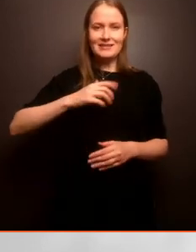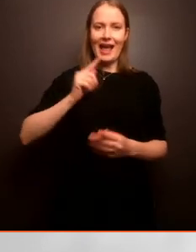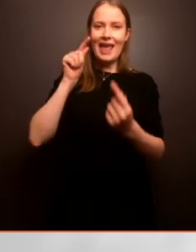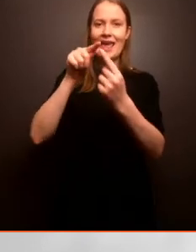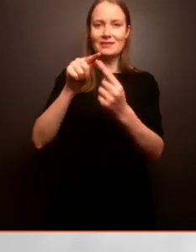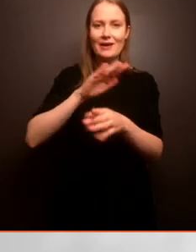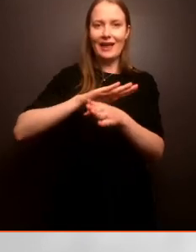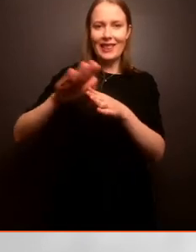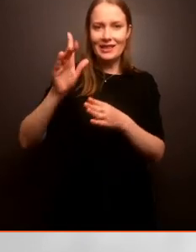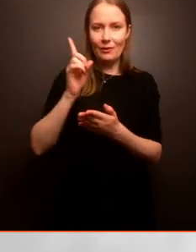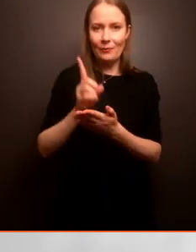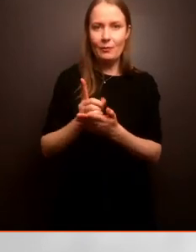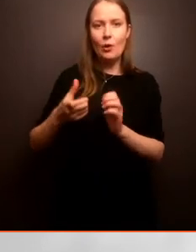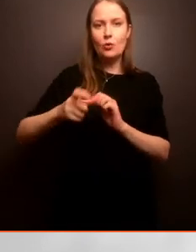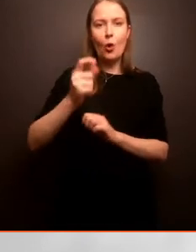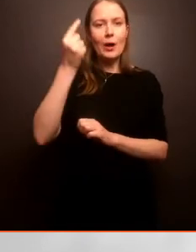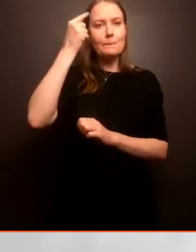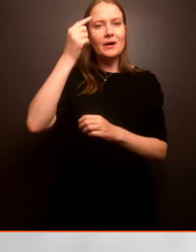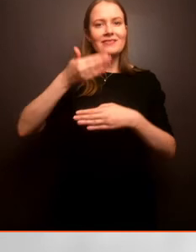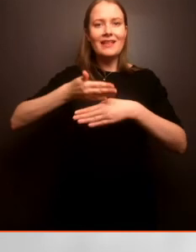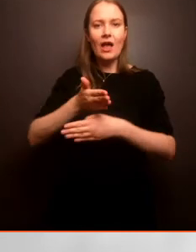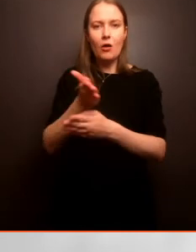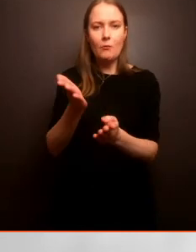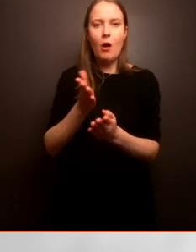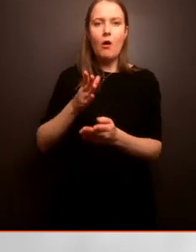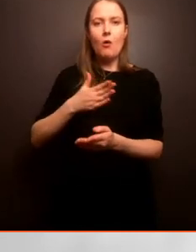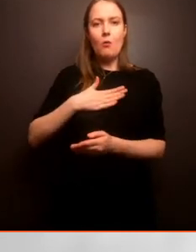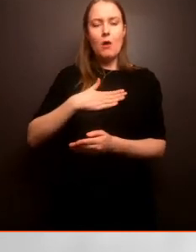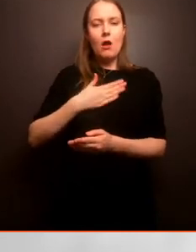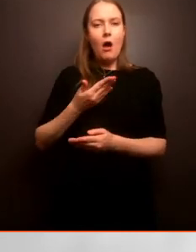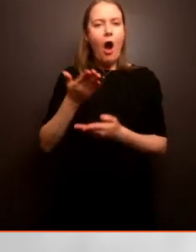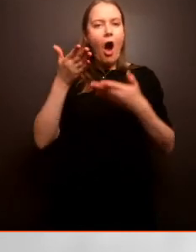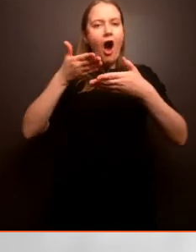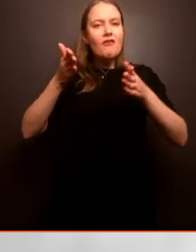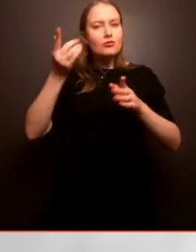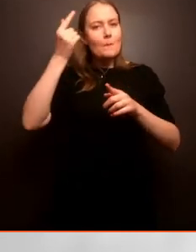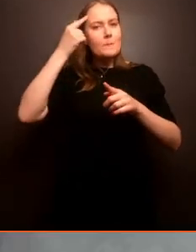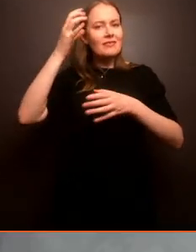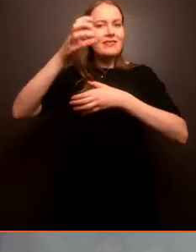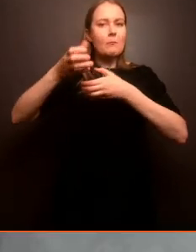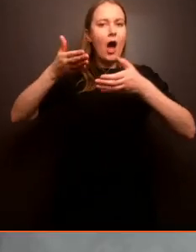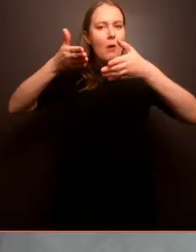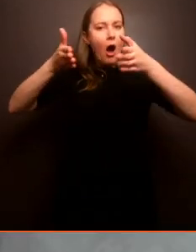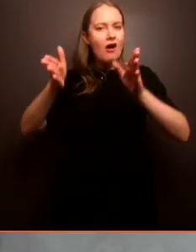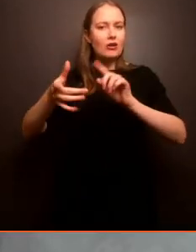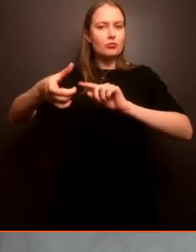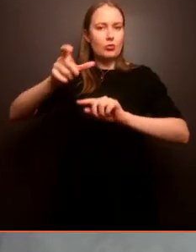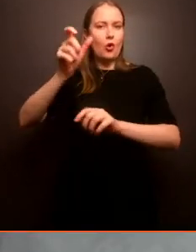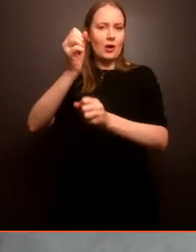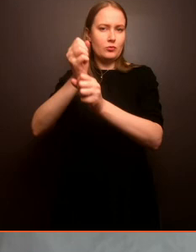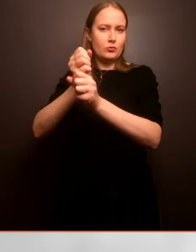eesmärke, jagama rohkem mõtteid. Et selline avatud mõttemaailm on tulnud vähemalt minu hinnangul, et See on minu